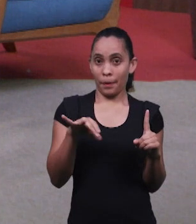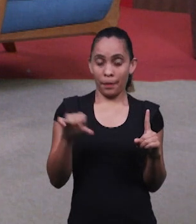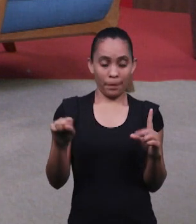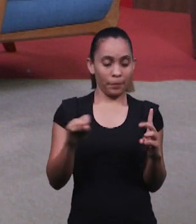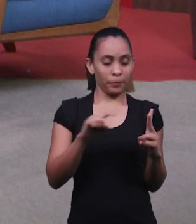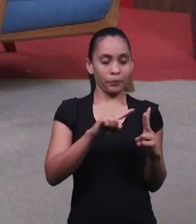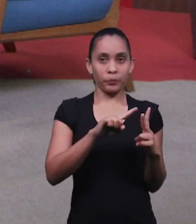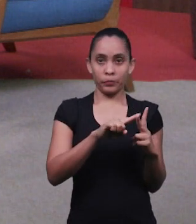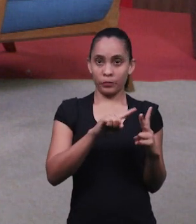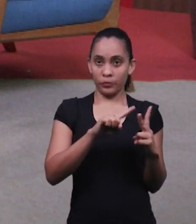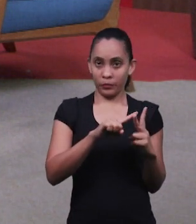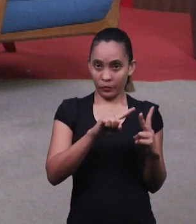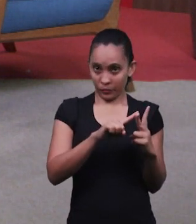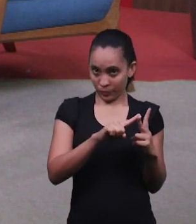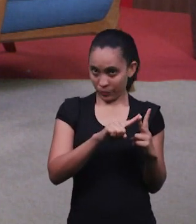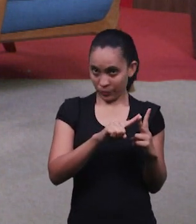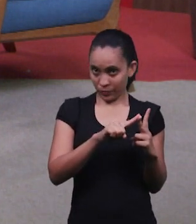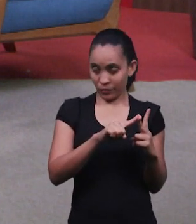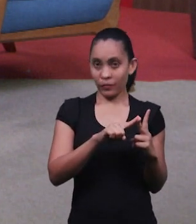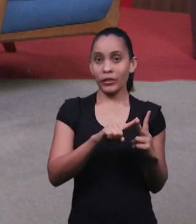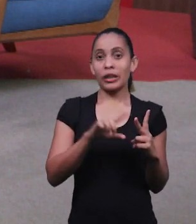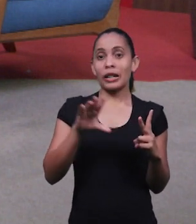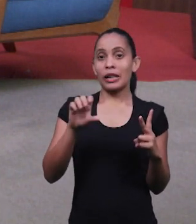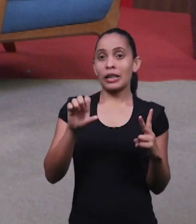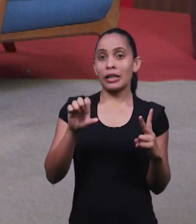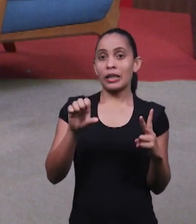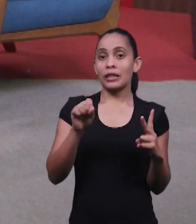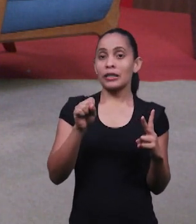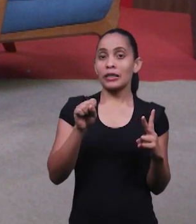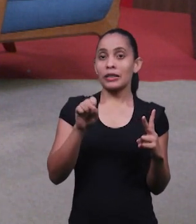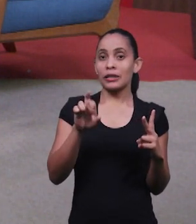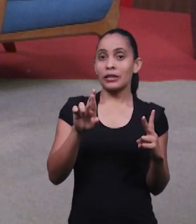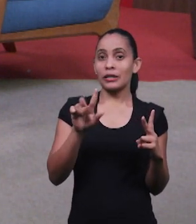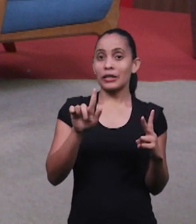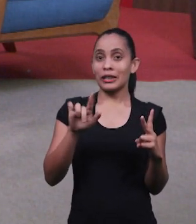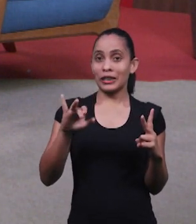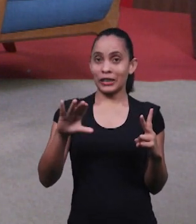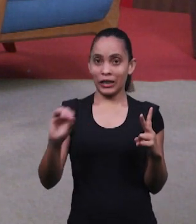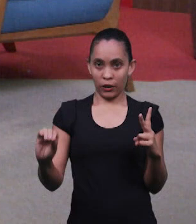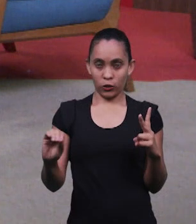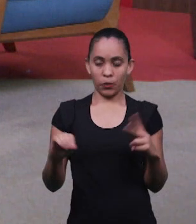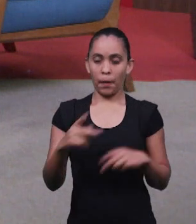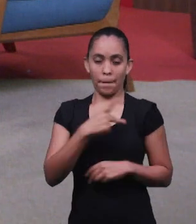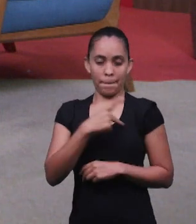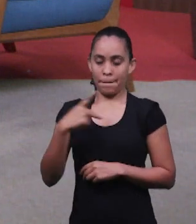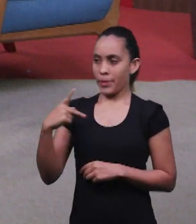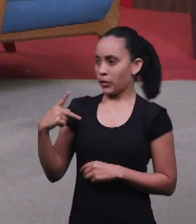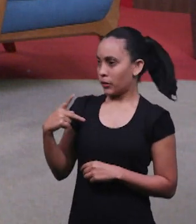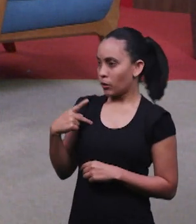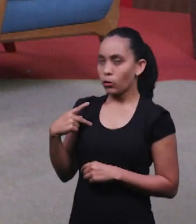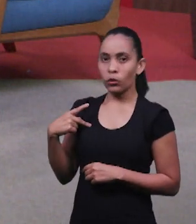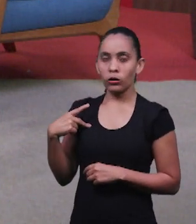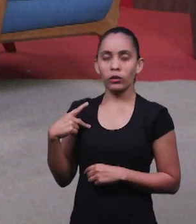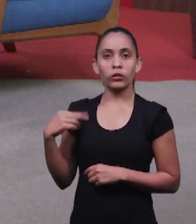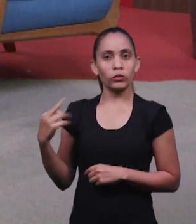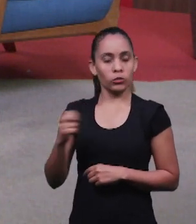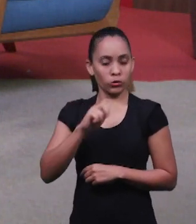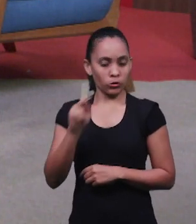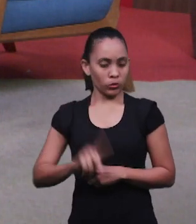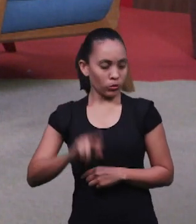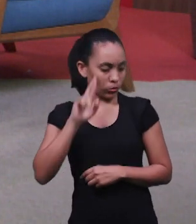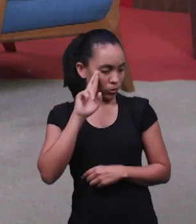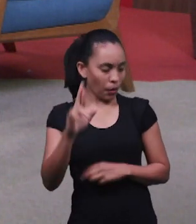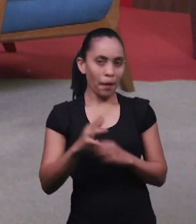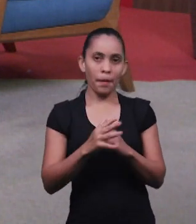Souza pour le volet des sons du Manaïm. Daniel, Serge, soyez bienvenus, la paix du Seigneur. La paix du Seigneur Josias, la paix du Seigneur à tous les